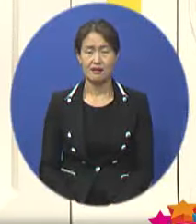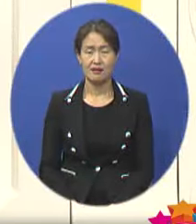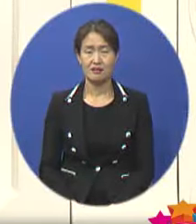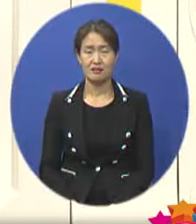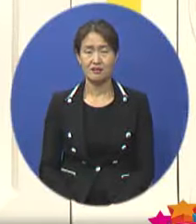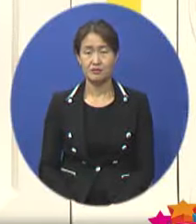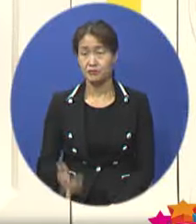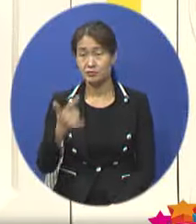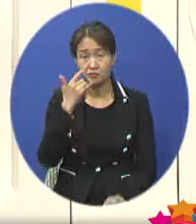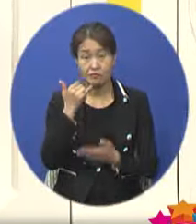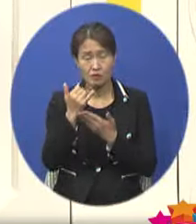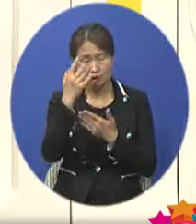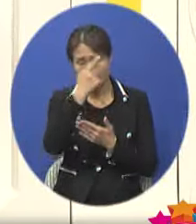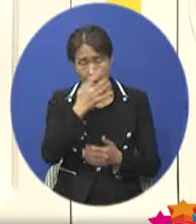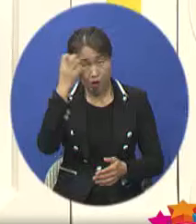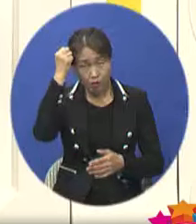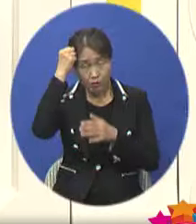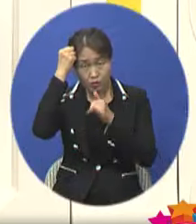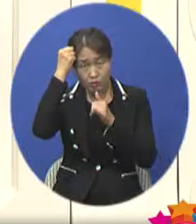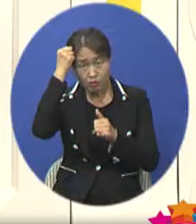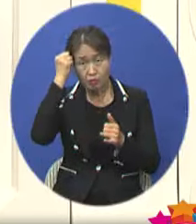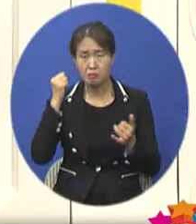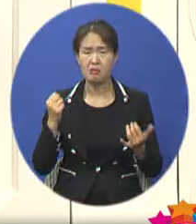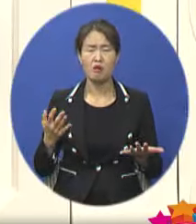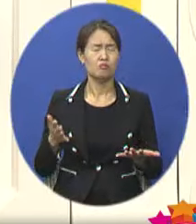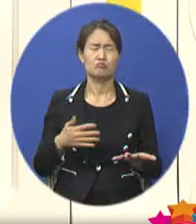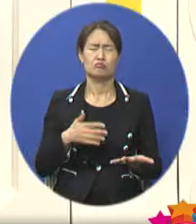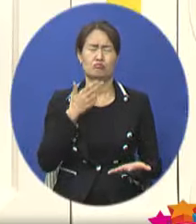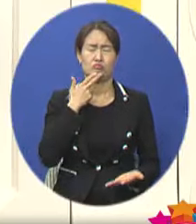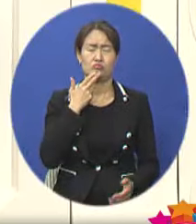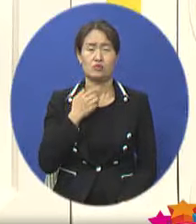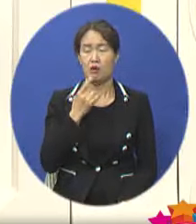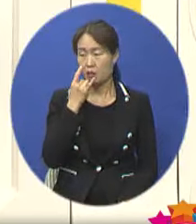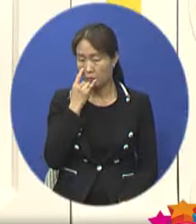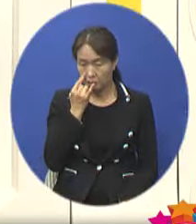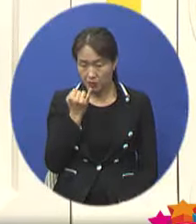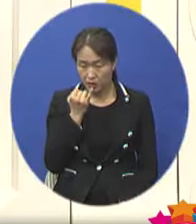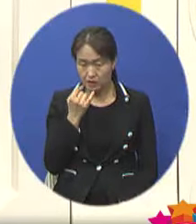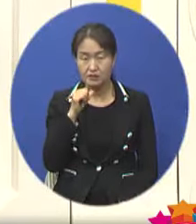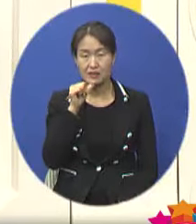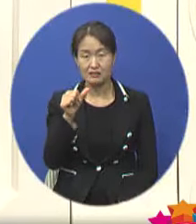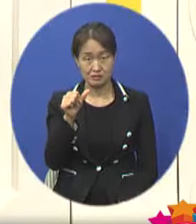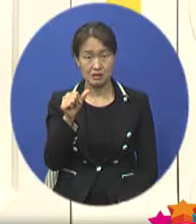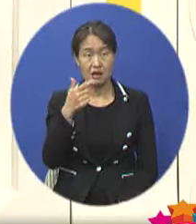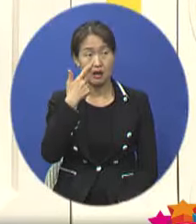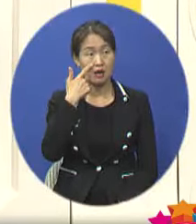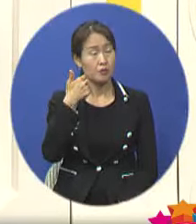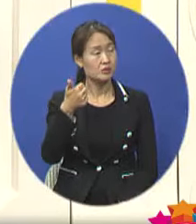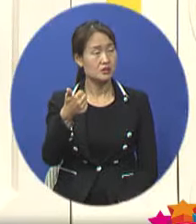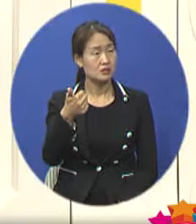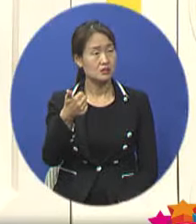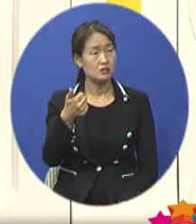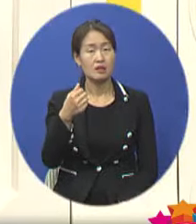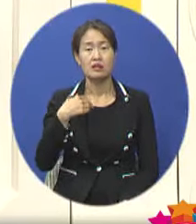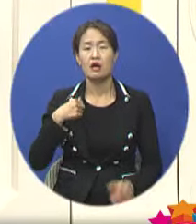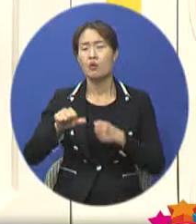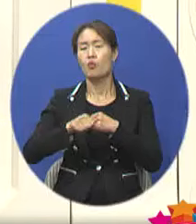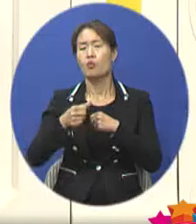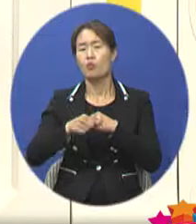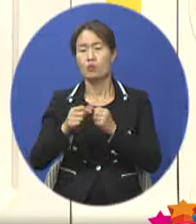그럼 부모님 저 얼굴 기억이 납니까? 안 나죠? 안 나요. 그죠? 엄마는 5살 때. 예. 아버지는 5학년